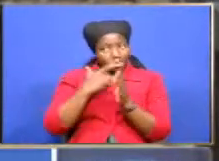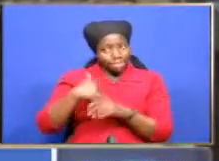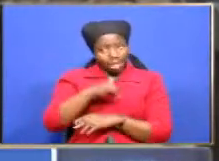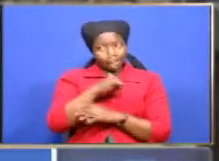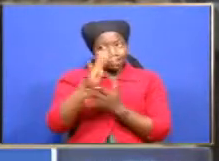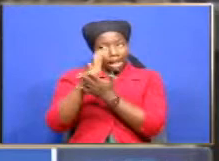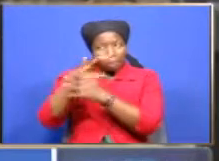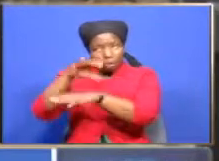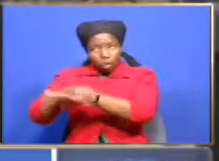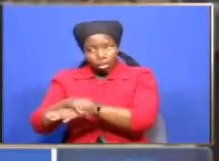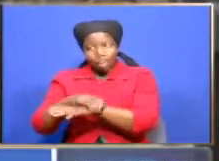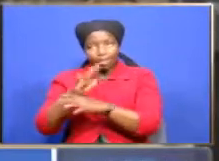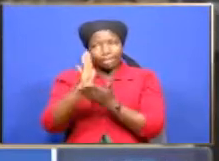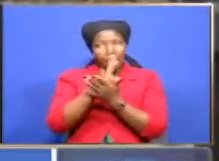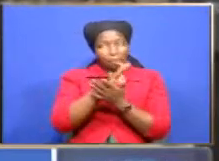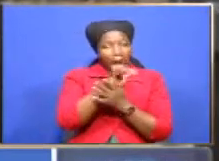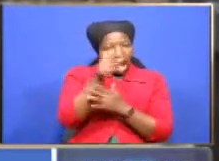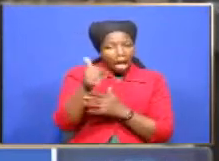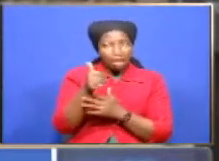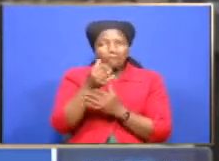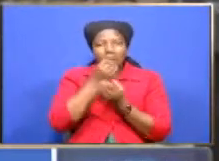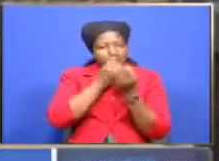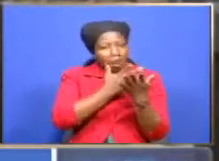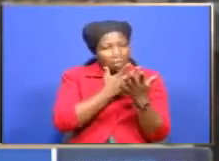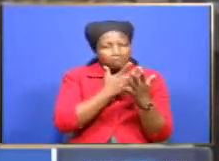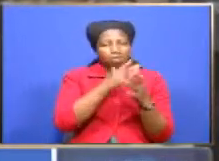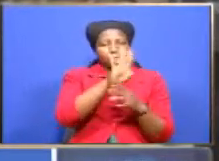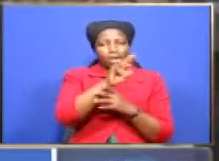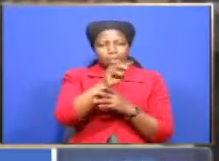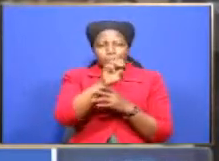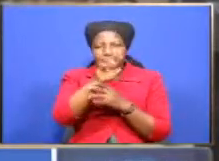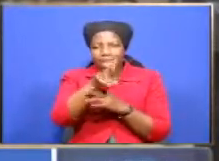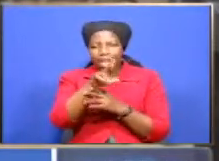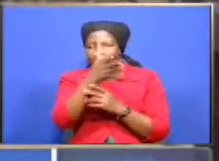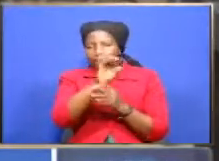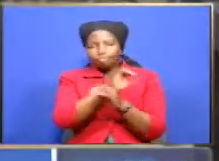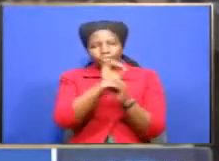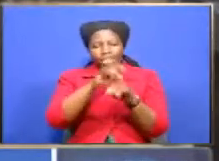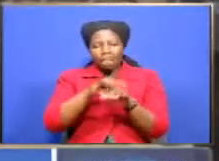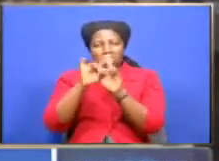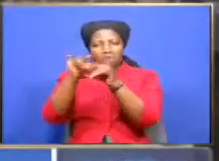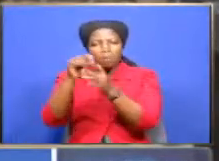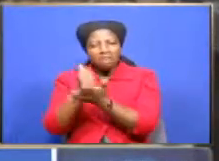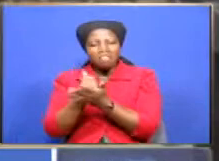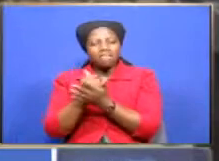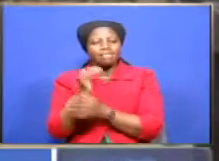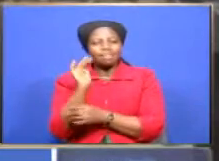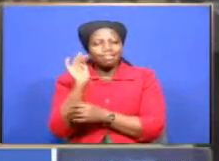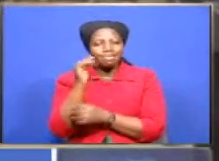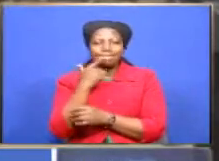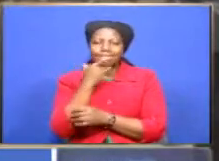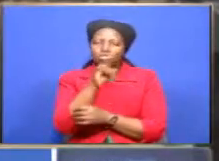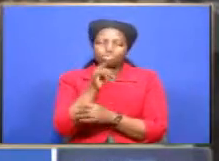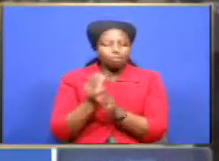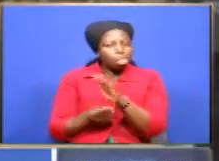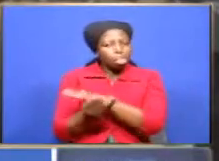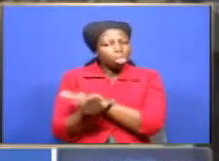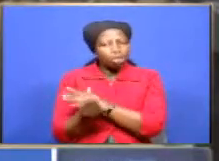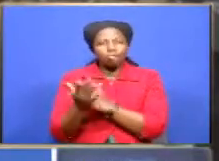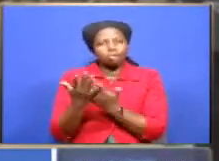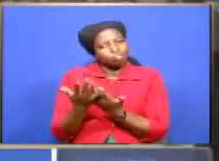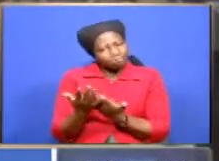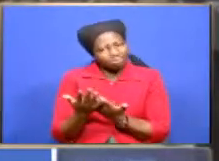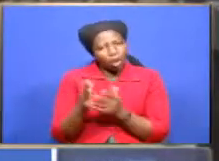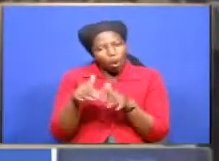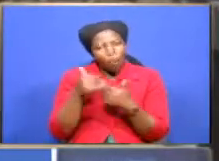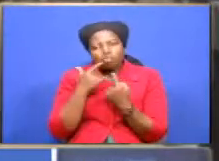wakapata, wengine wakaambiwa mita sao asiko. Na ukikuja kwa ofisi unaambiwa ongea msuri ndio upate mita.